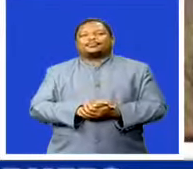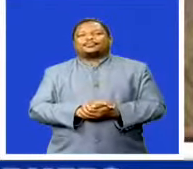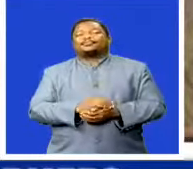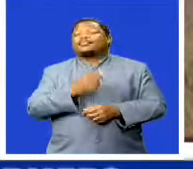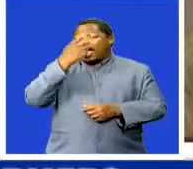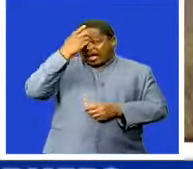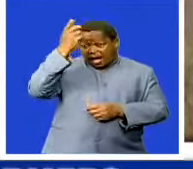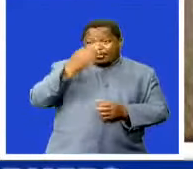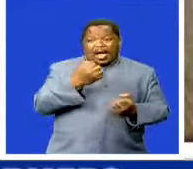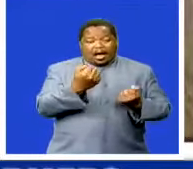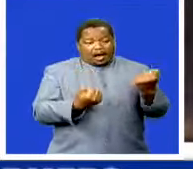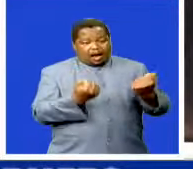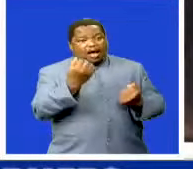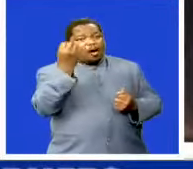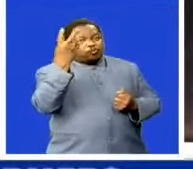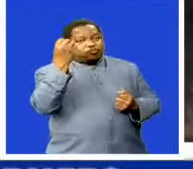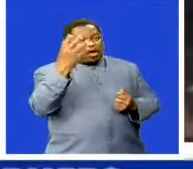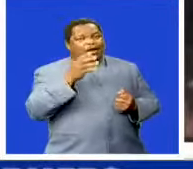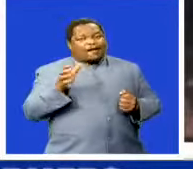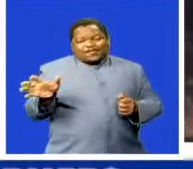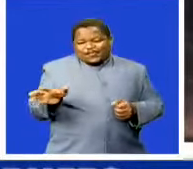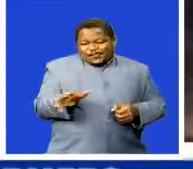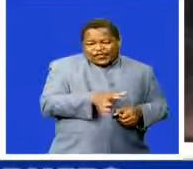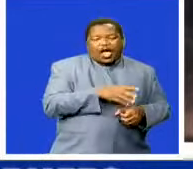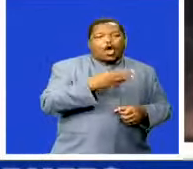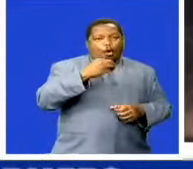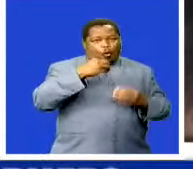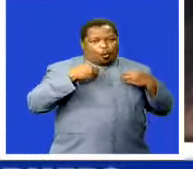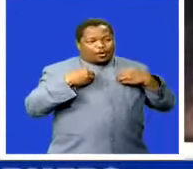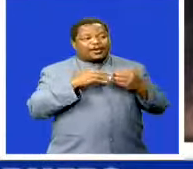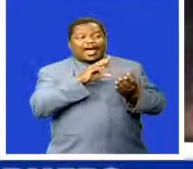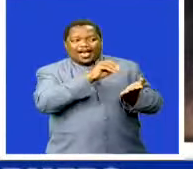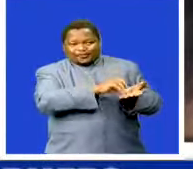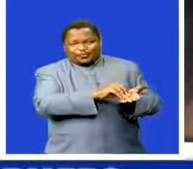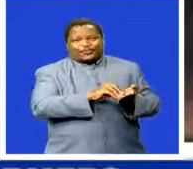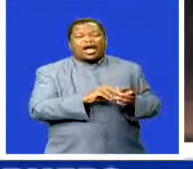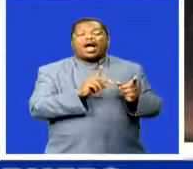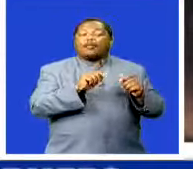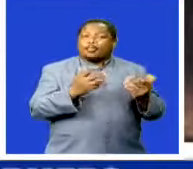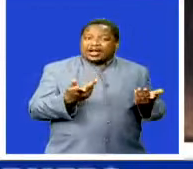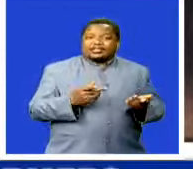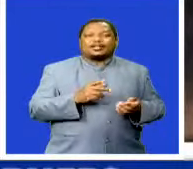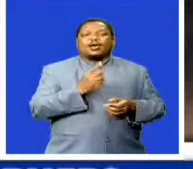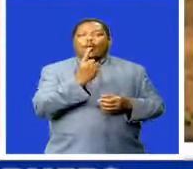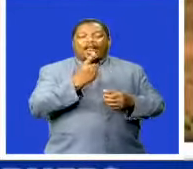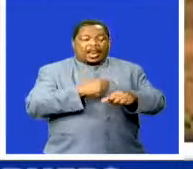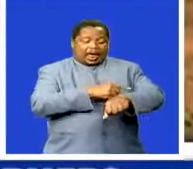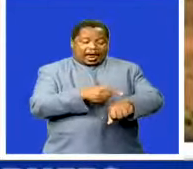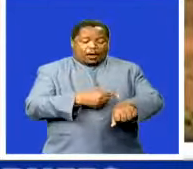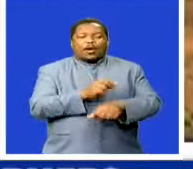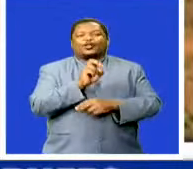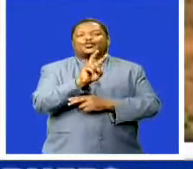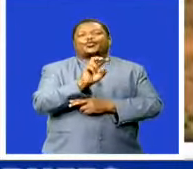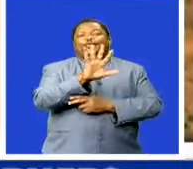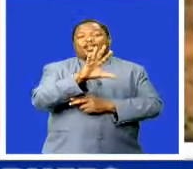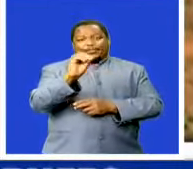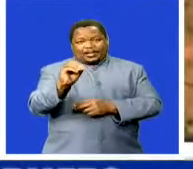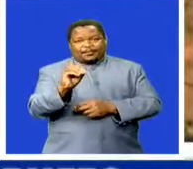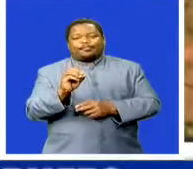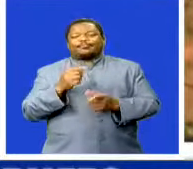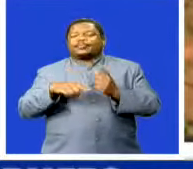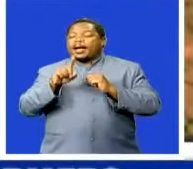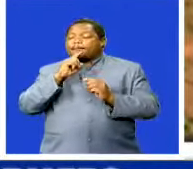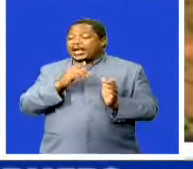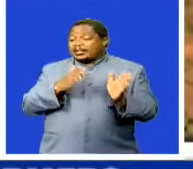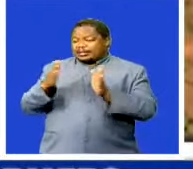lengu 250 emalangeni le hour kanye naleto letitimele lekuvakala ukuthi tibita imali lefika ku